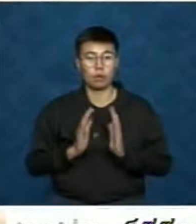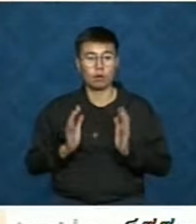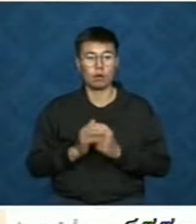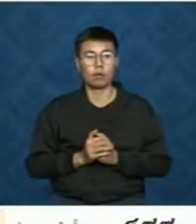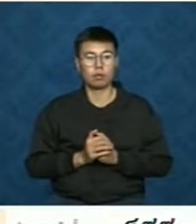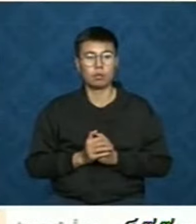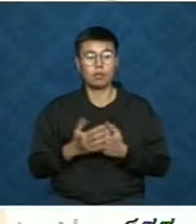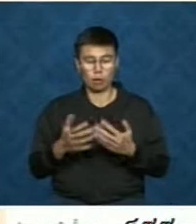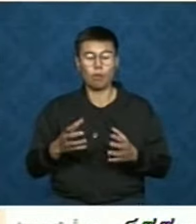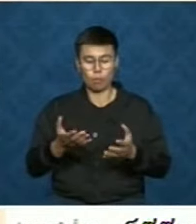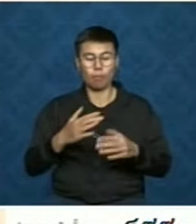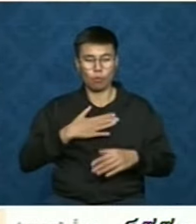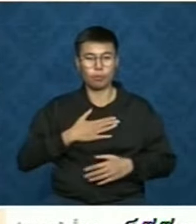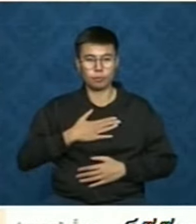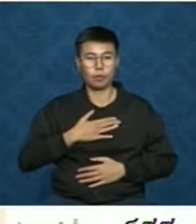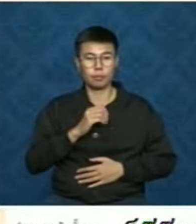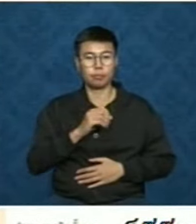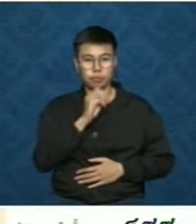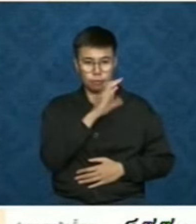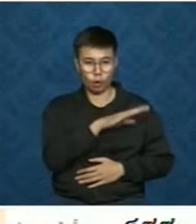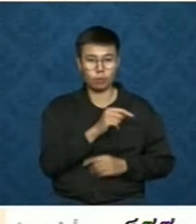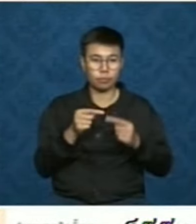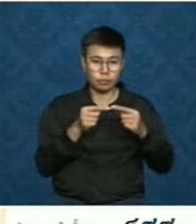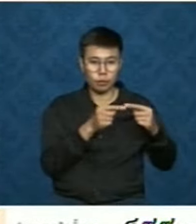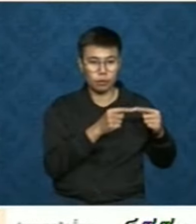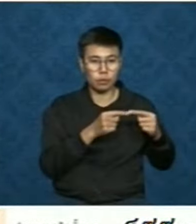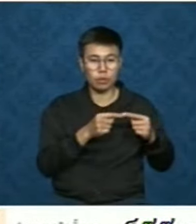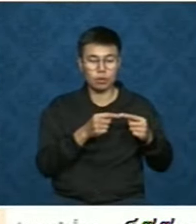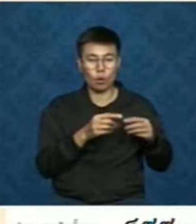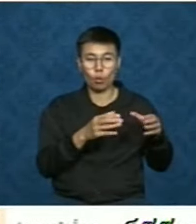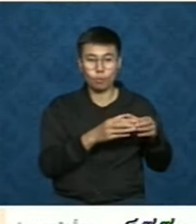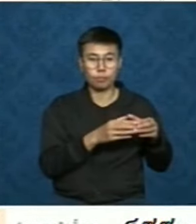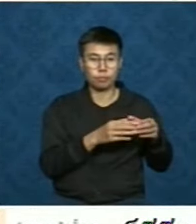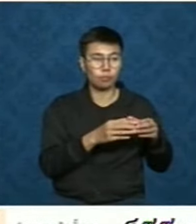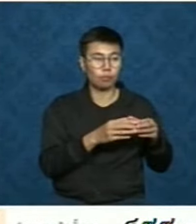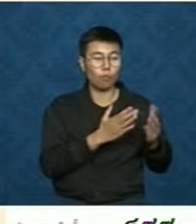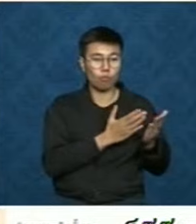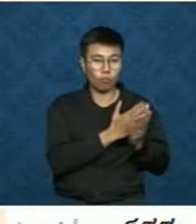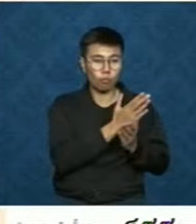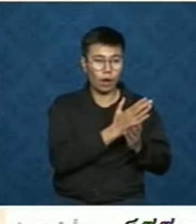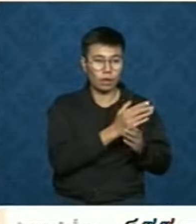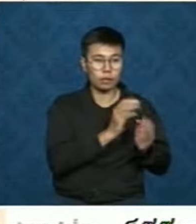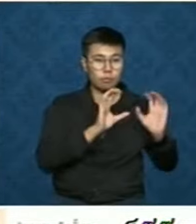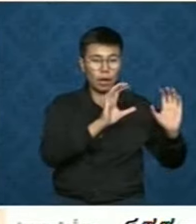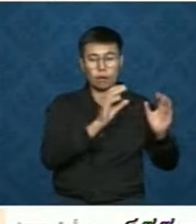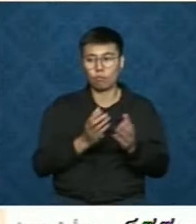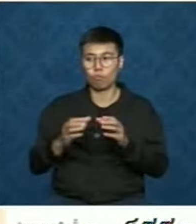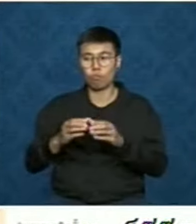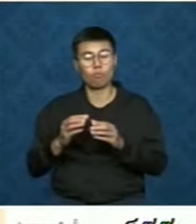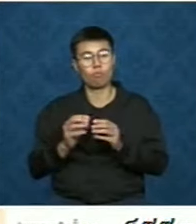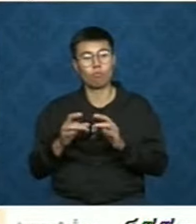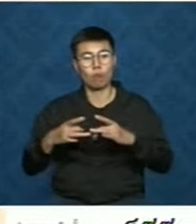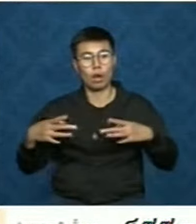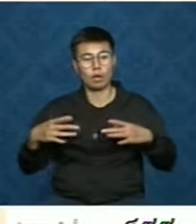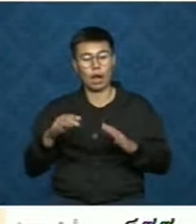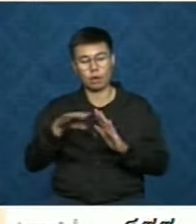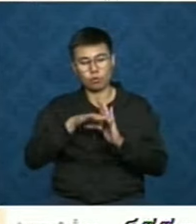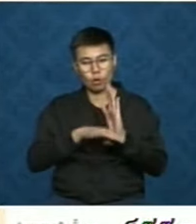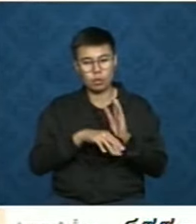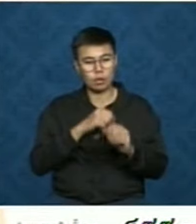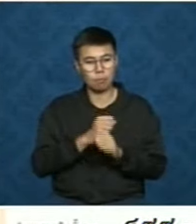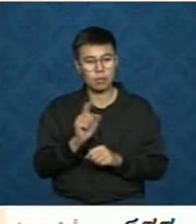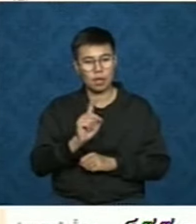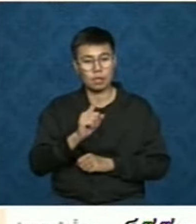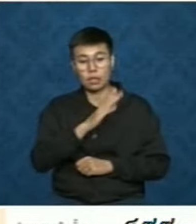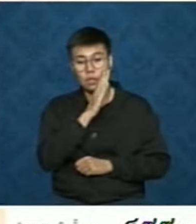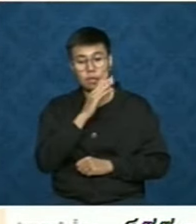ผมจะรับไปประสานเองนะผมจะรับไปประสานทั้ง 2ฝ่ายว่าเ่อขั้นตอนเป็นยังไงแต่อย่างที่ผมว่าถ้าหากไม่